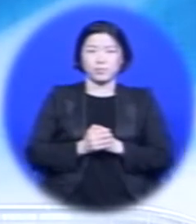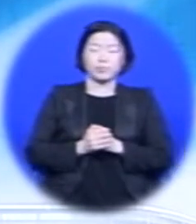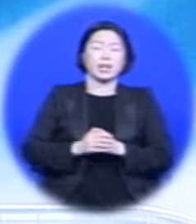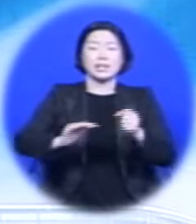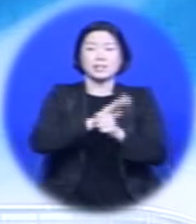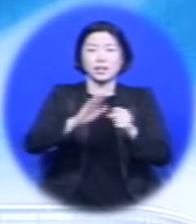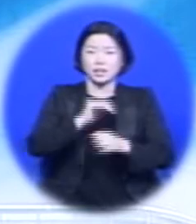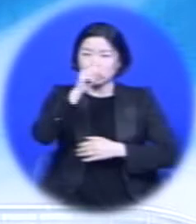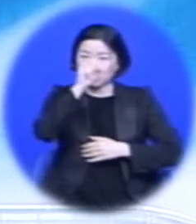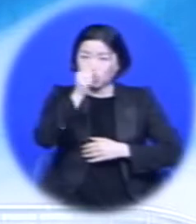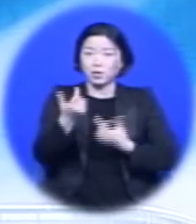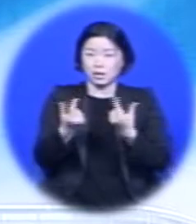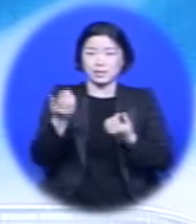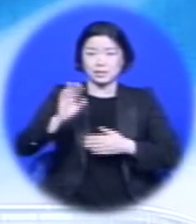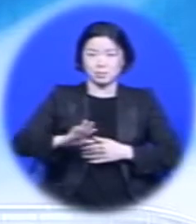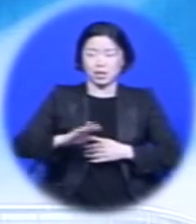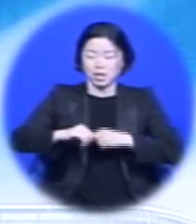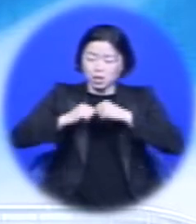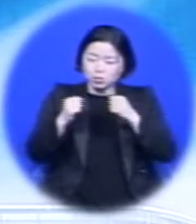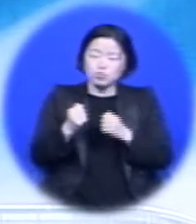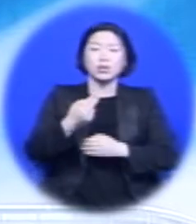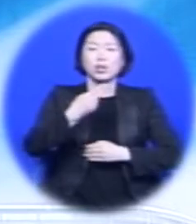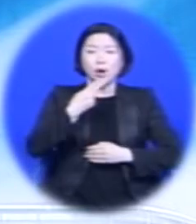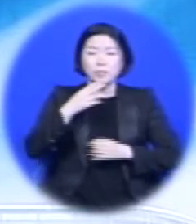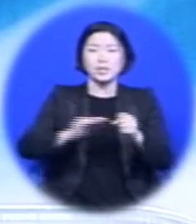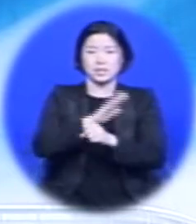사랑이 좋은 것 같지만 순종이 없는